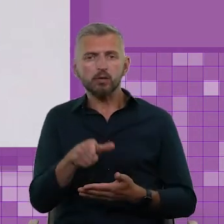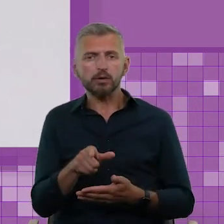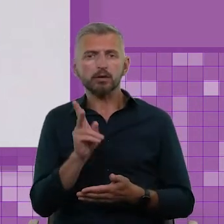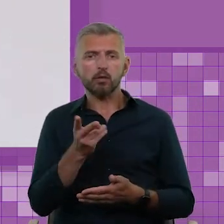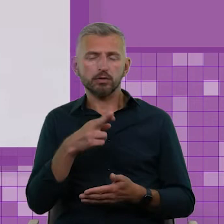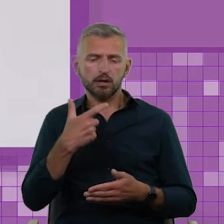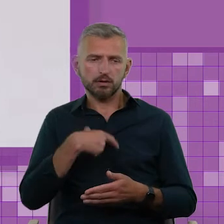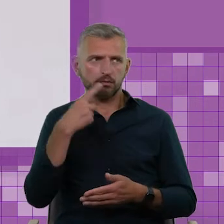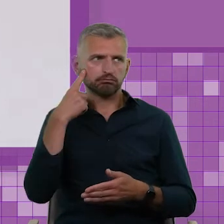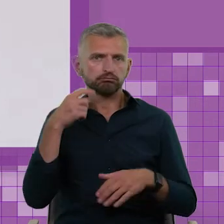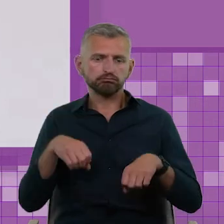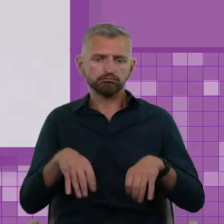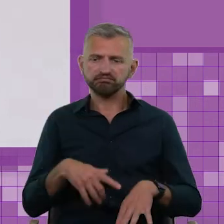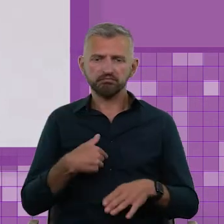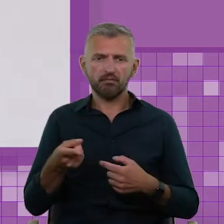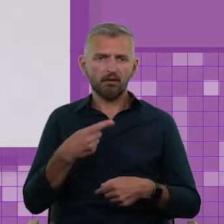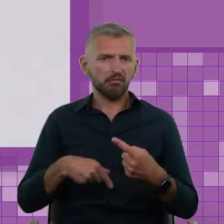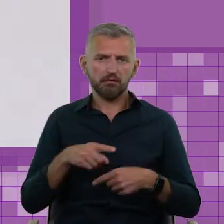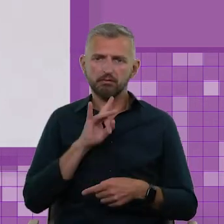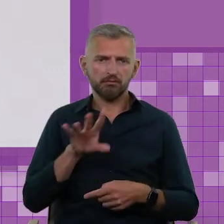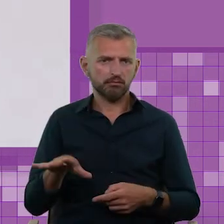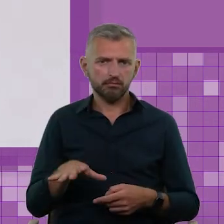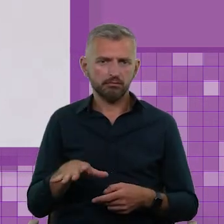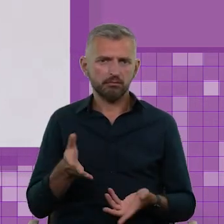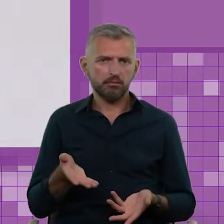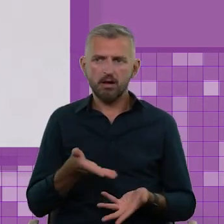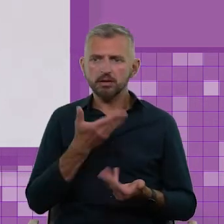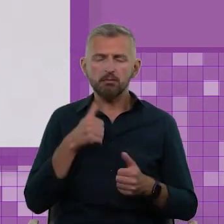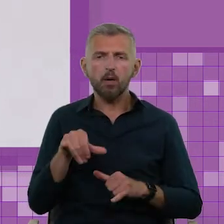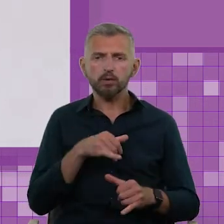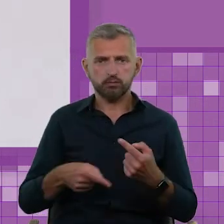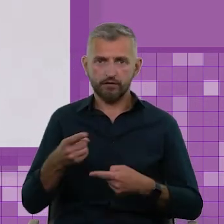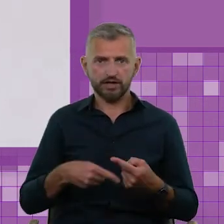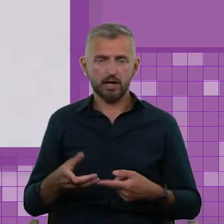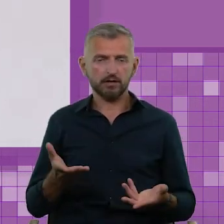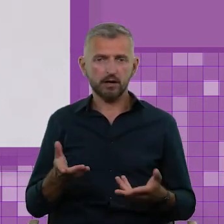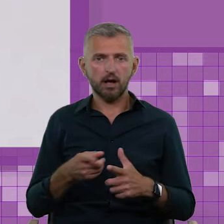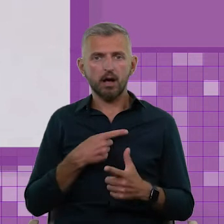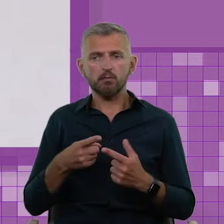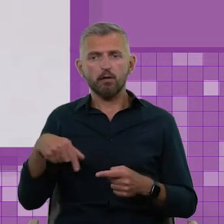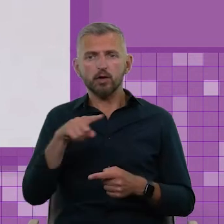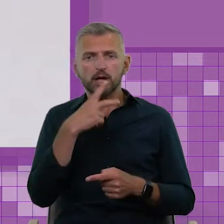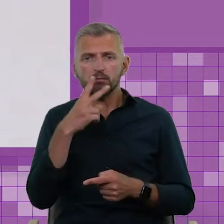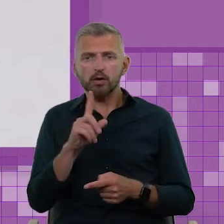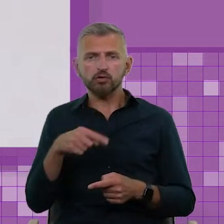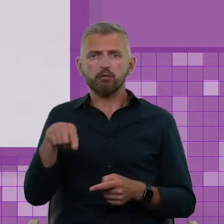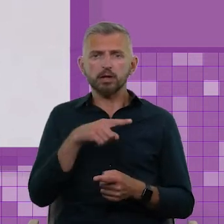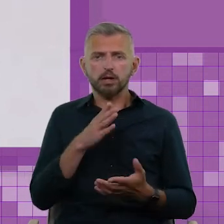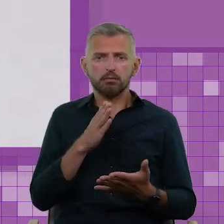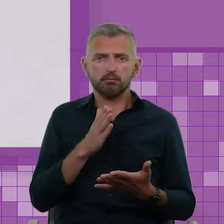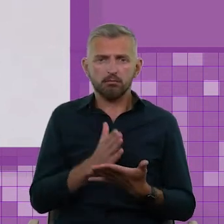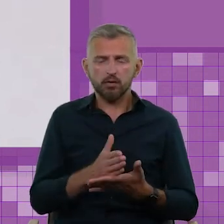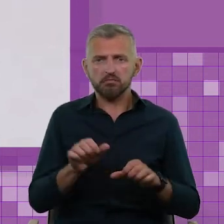себе вирішують, що вони не повернуться, бо, наприклад, і не мають куди повертатися, або вони бачать, що вони мають